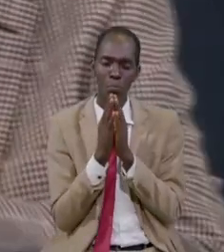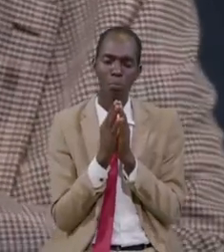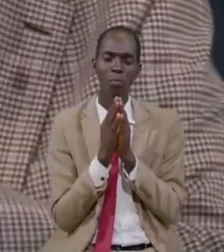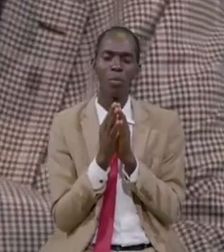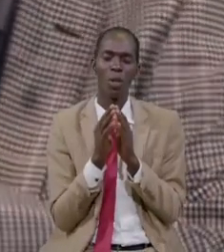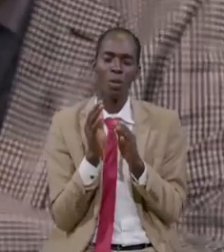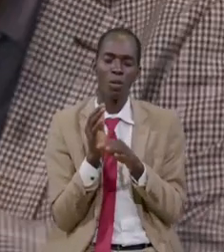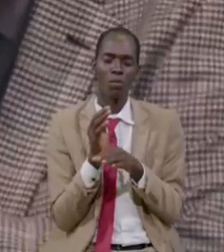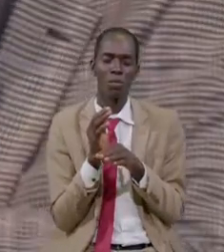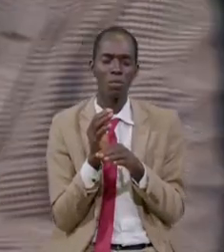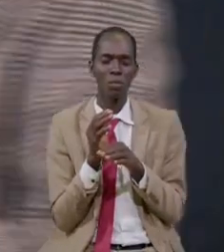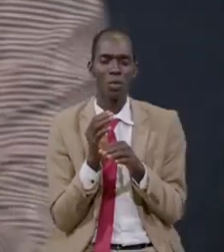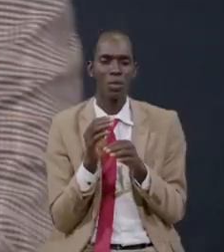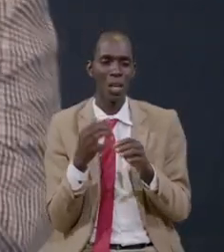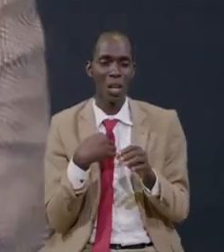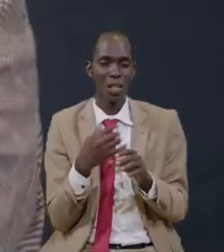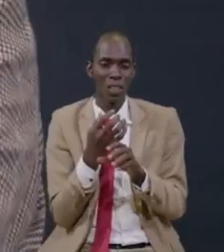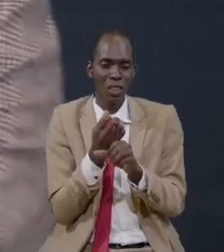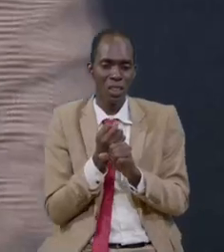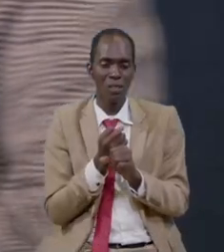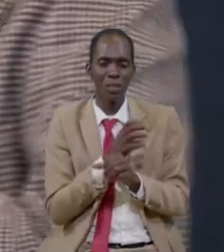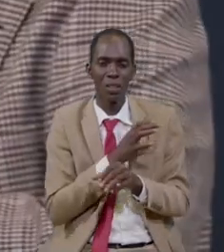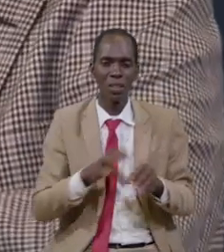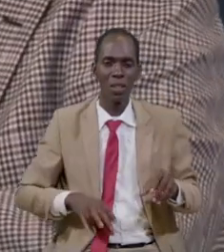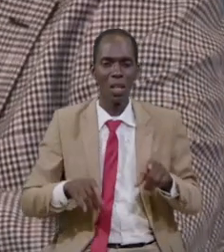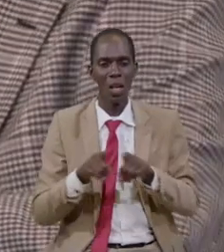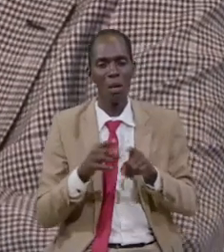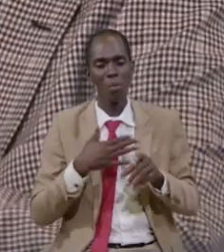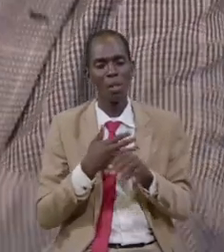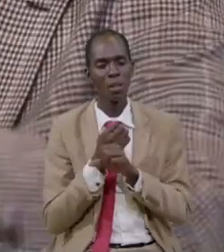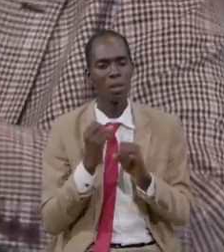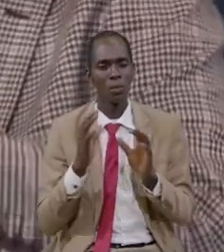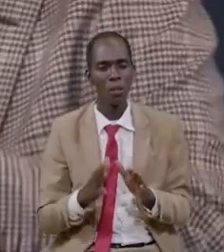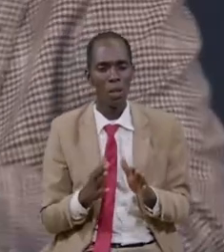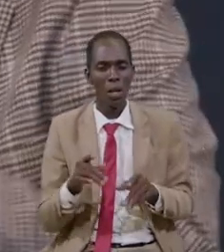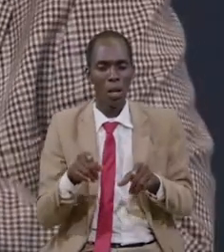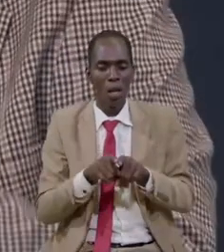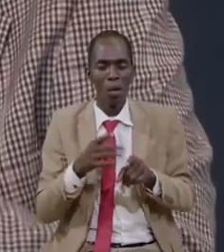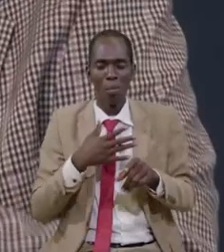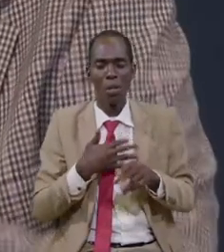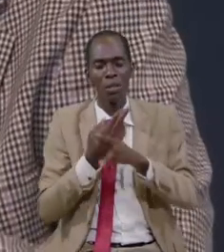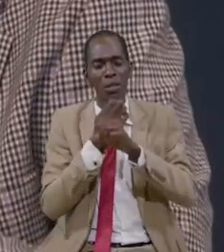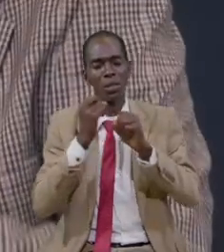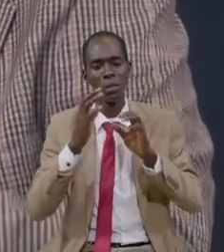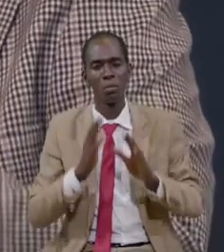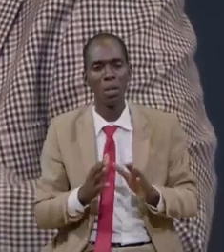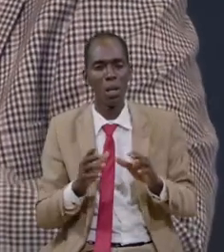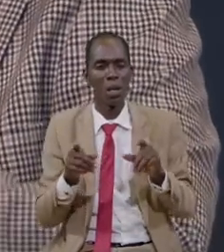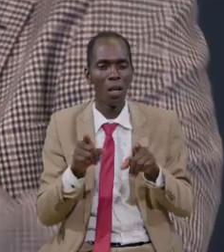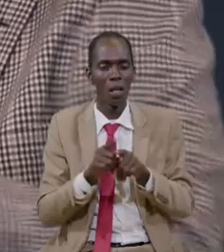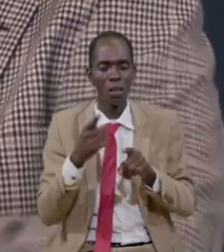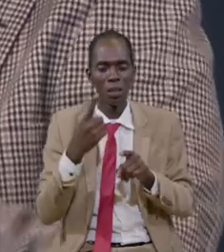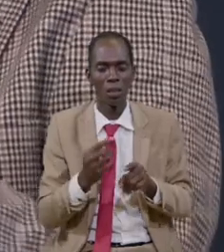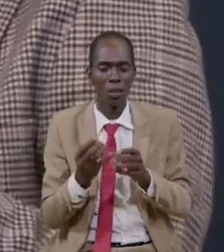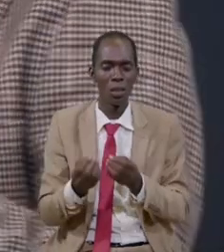Je reçois Christ comme mon sauveur, comme mon rédempteur, comme la rançon qui